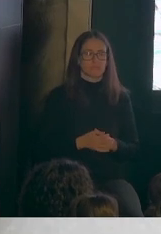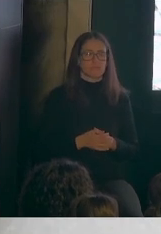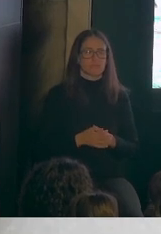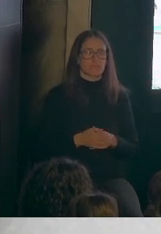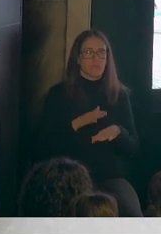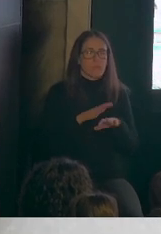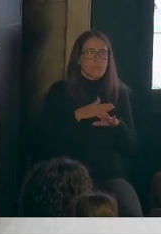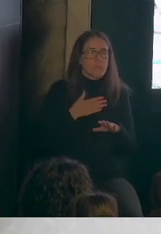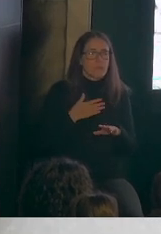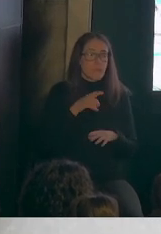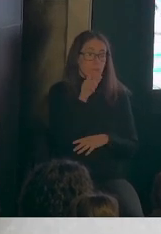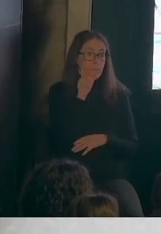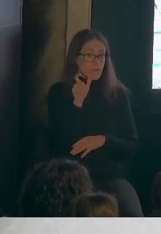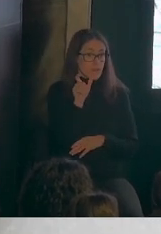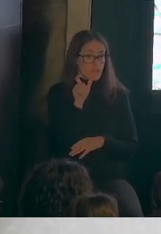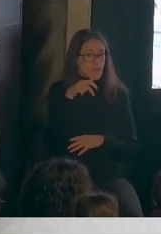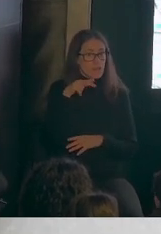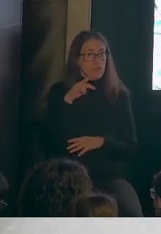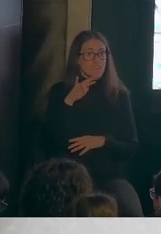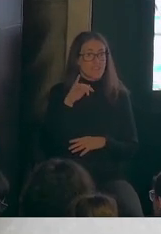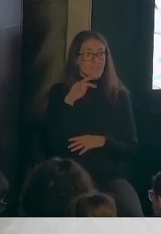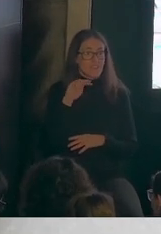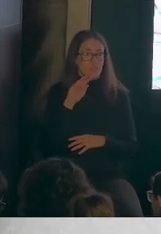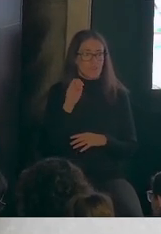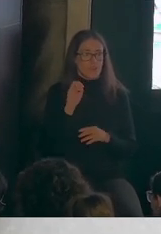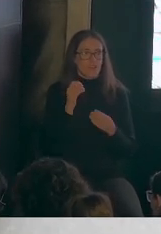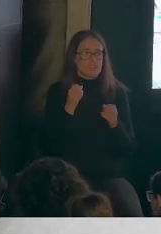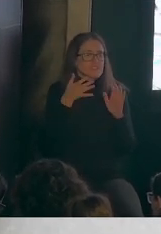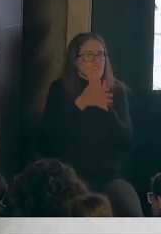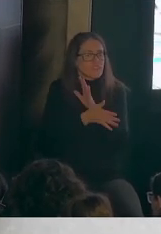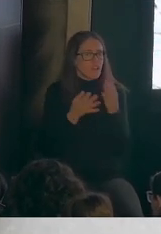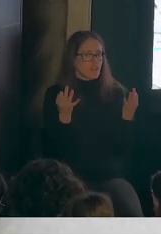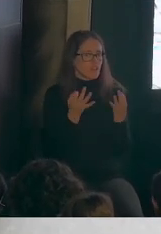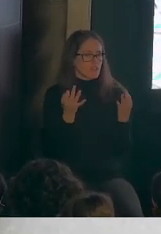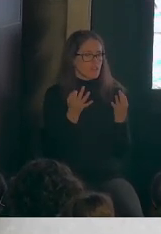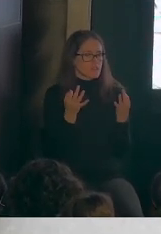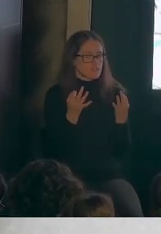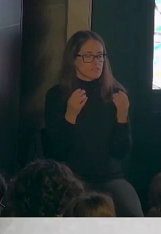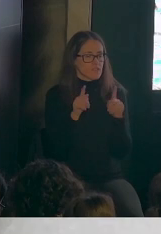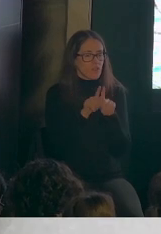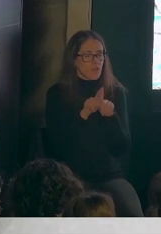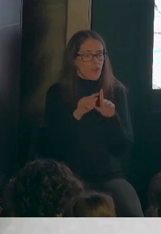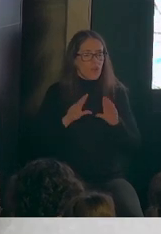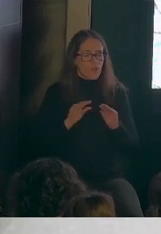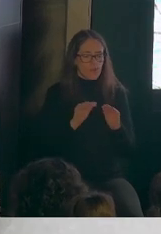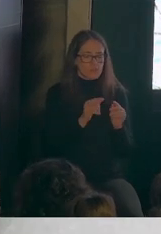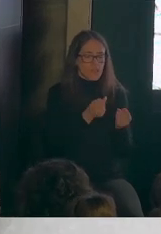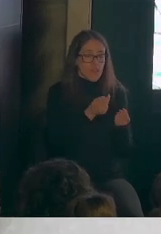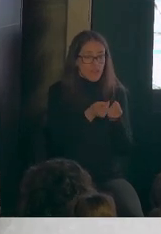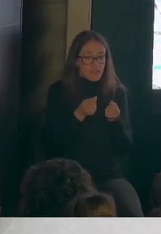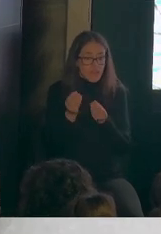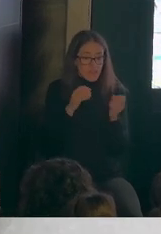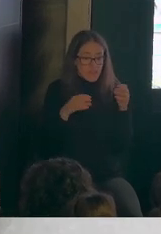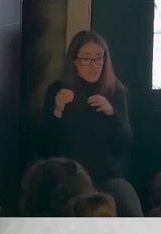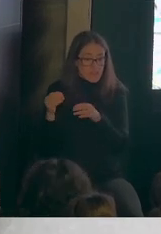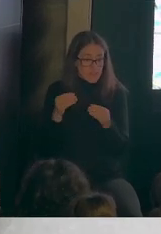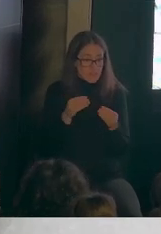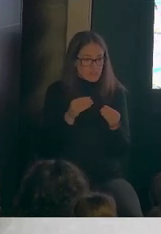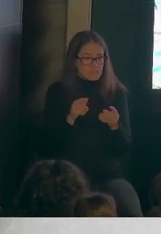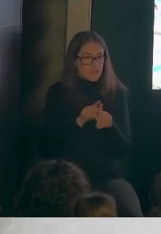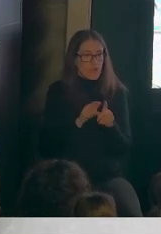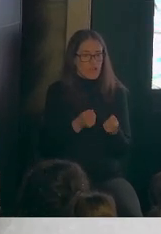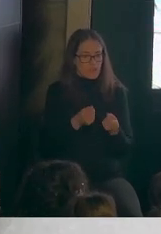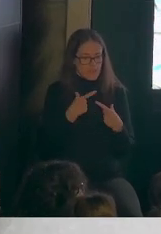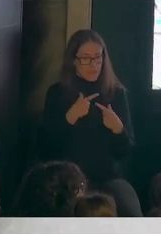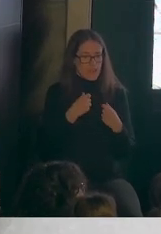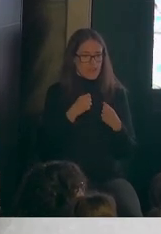Per mi la paraula nutritiu, el significat que té nutritiu, són utilitzar ingredients que siguin densos nutricionalment, és a